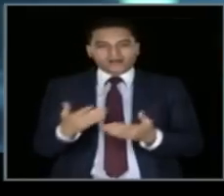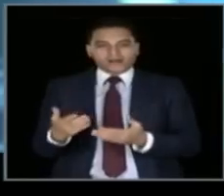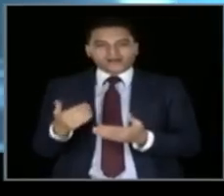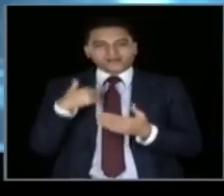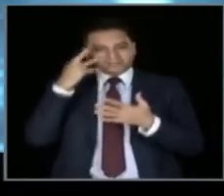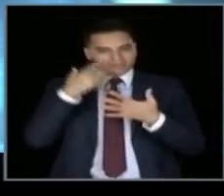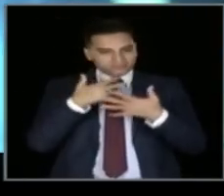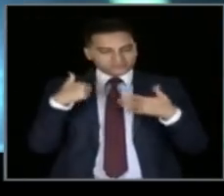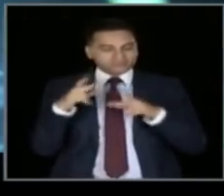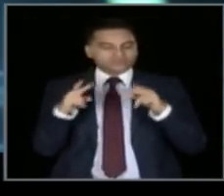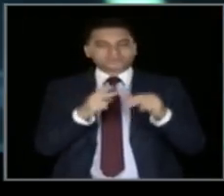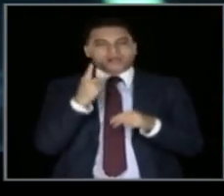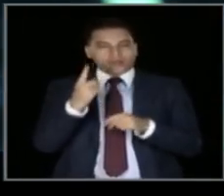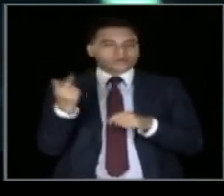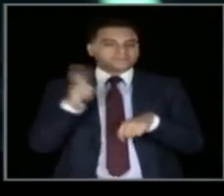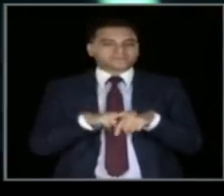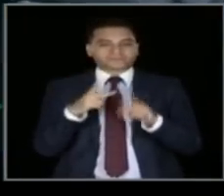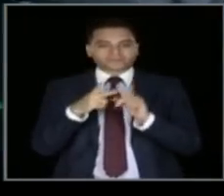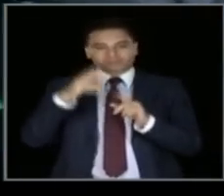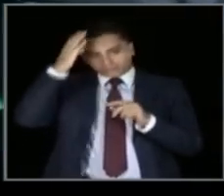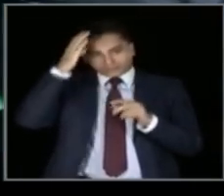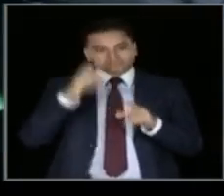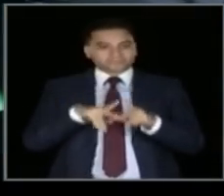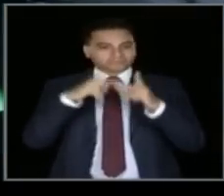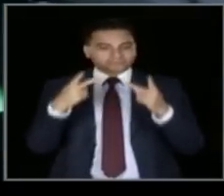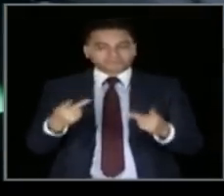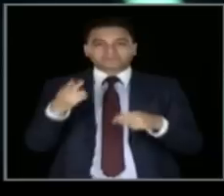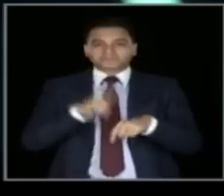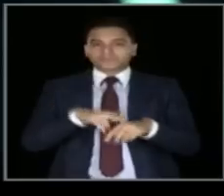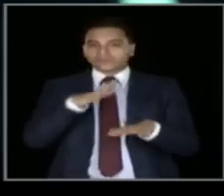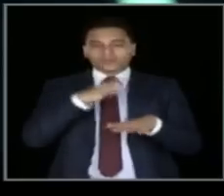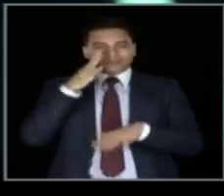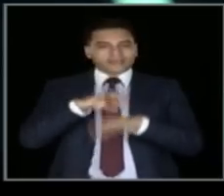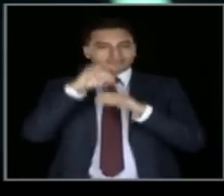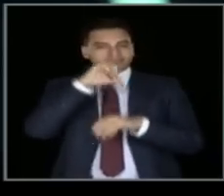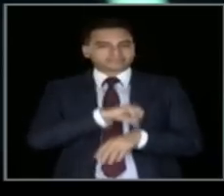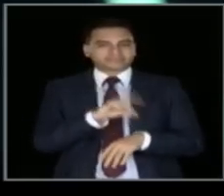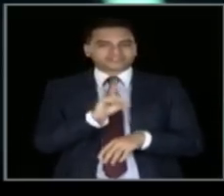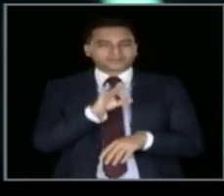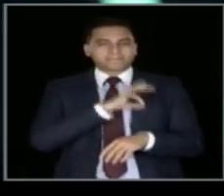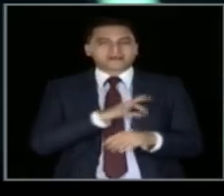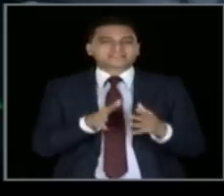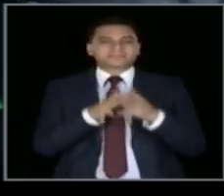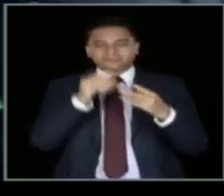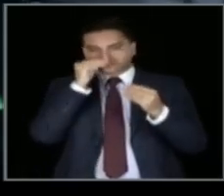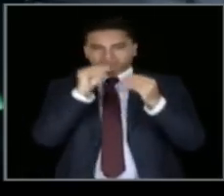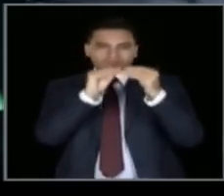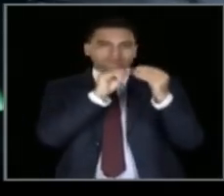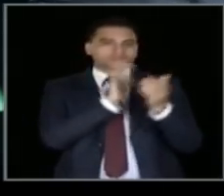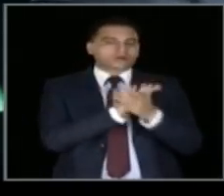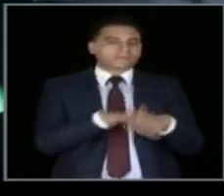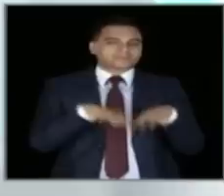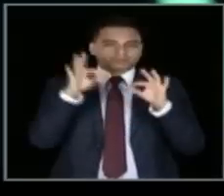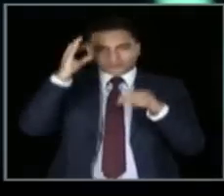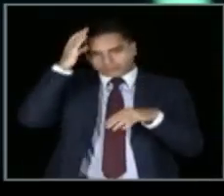أنا شاركت في الموسم الأول والثاني العباقرة قادرون باختلاف، وطبعا ما فيش حد بيخسر في البرنامج، لكن المكسب الحقيقي هو تكوين صداقات جديدة من أبطال